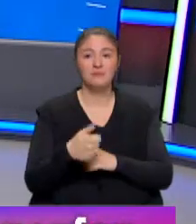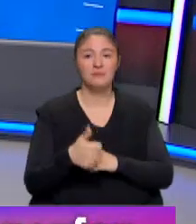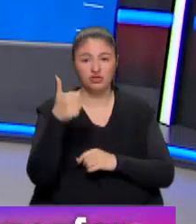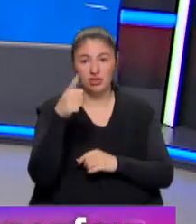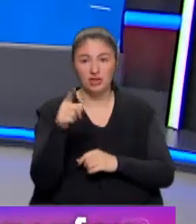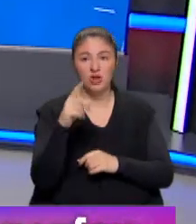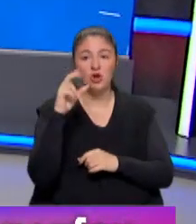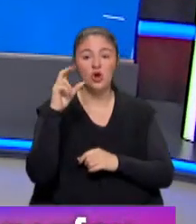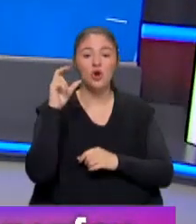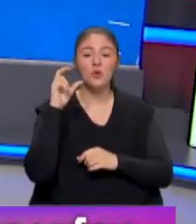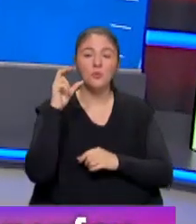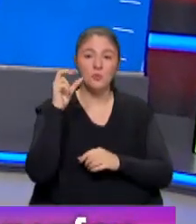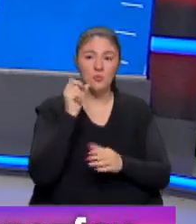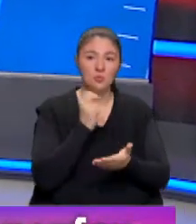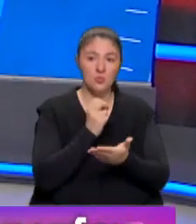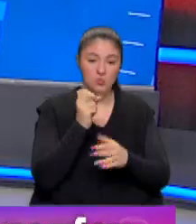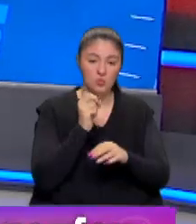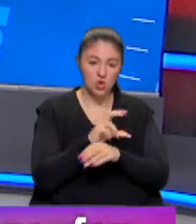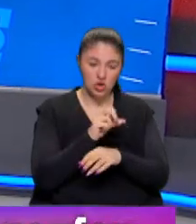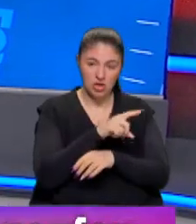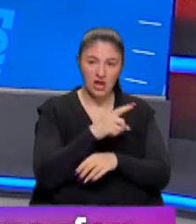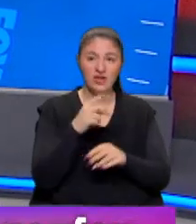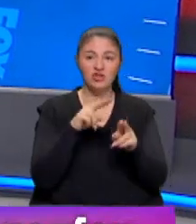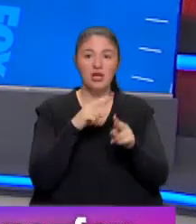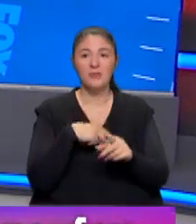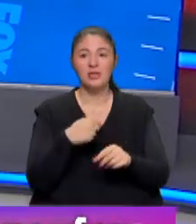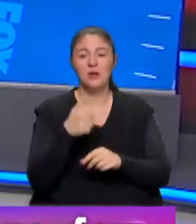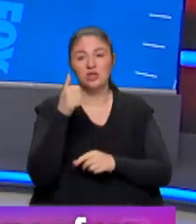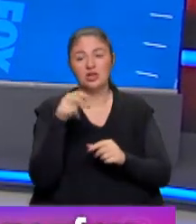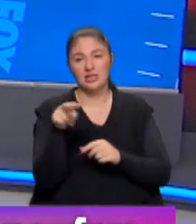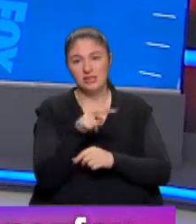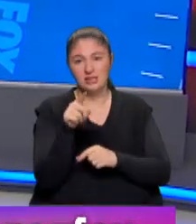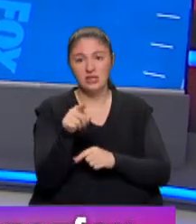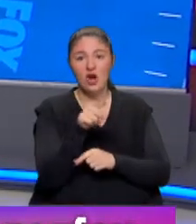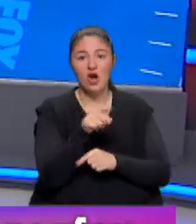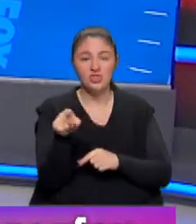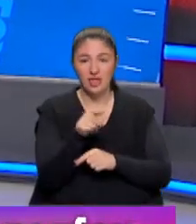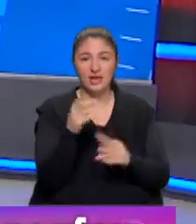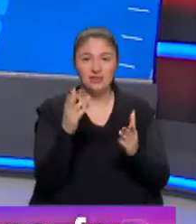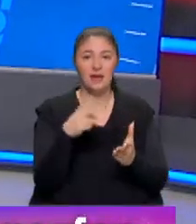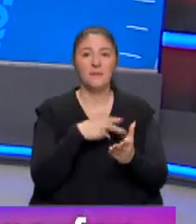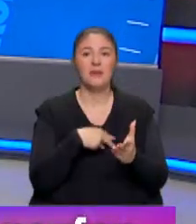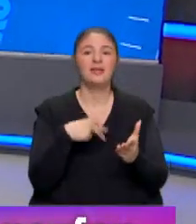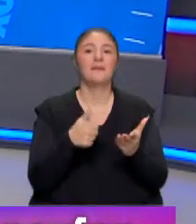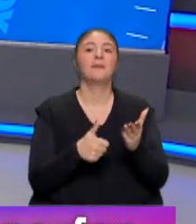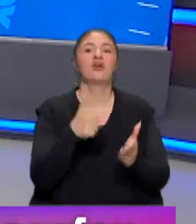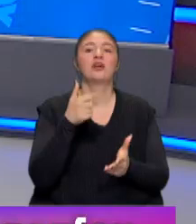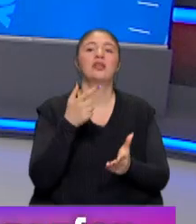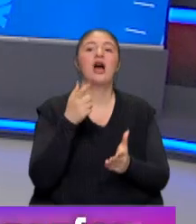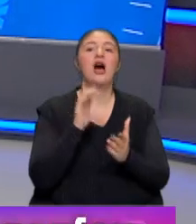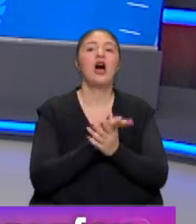başkanı, Muğla Büyükşehir Belediye Başkanı Osman Gür'ün, Çanakkale Belediye Başkanı Ülgür Gökhan, onlar da belediye